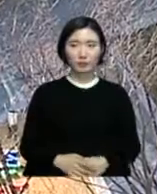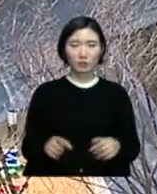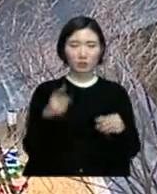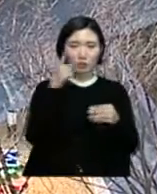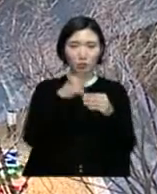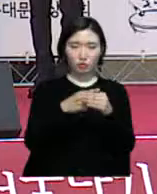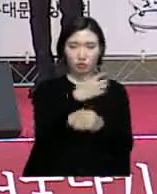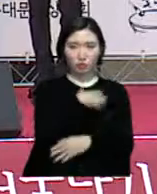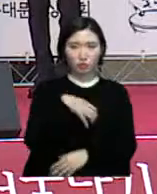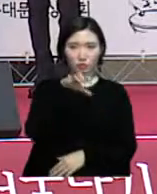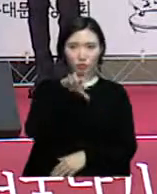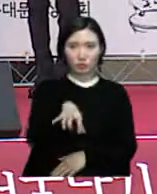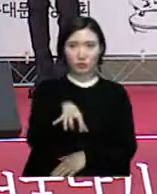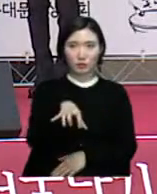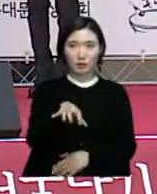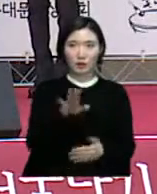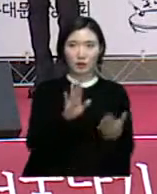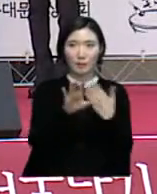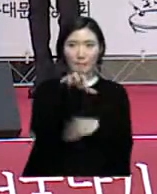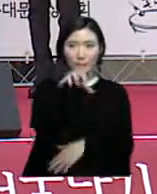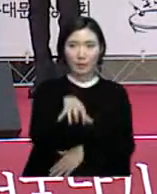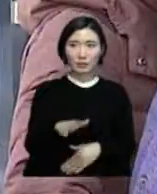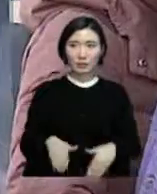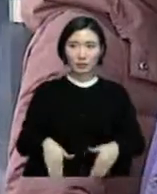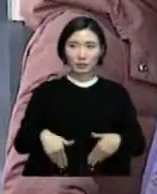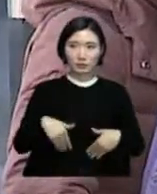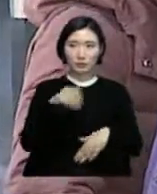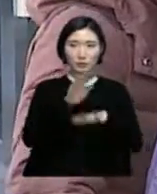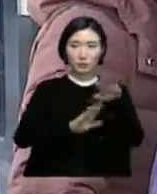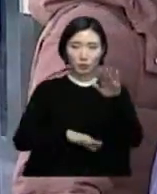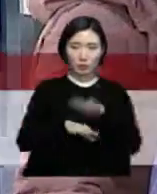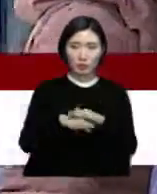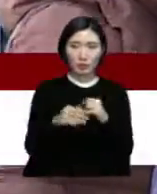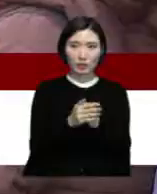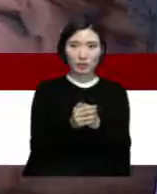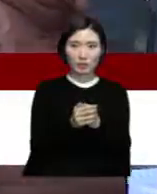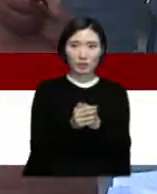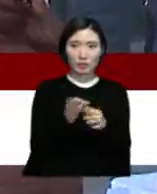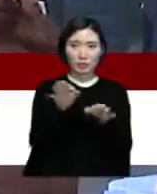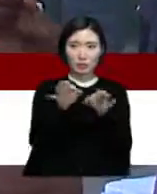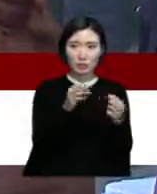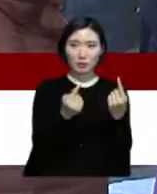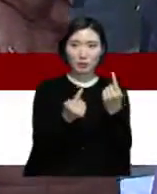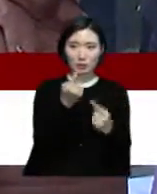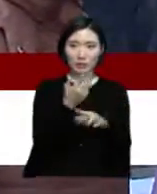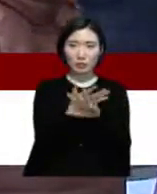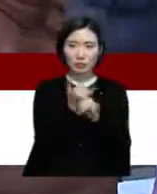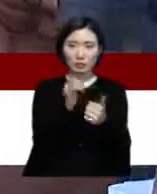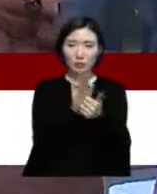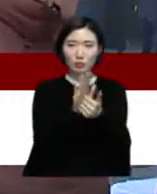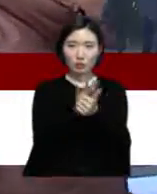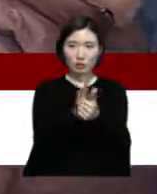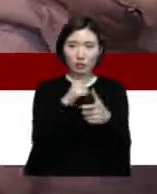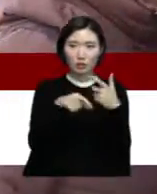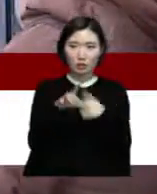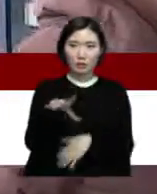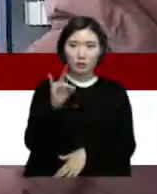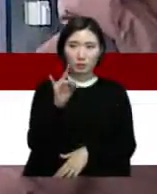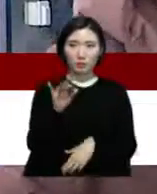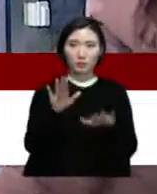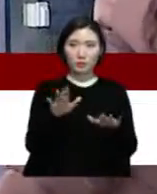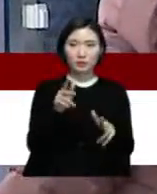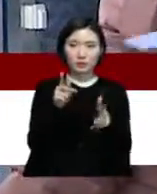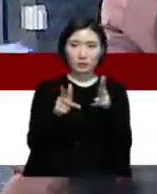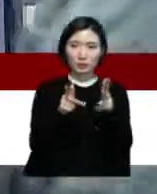중구청 앞마당이 따뜻한 나눔의 손길로 가득합니다. 장사보다도 남 돕는 것이 또 우선입니다. 그래서 오늘은 잠깐 장사